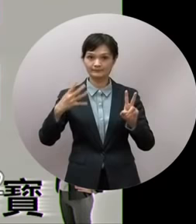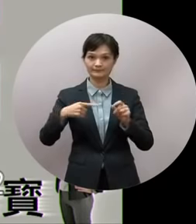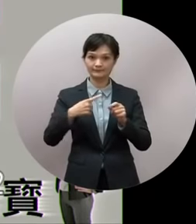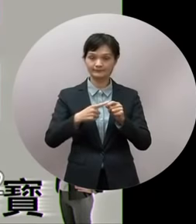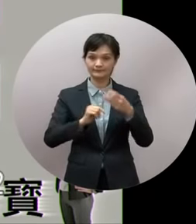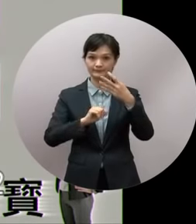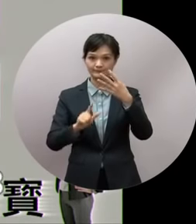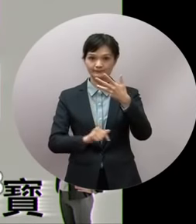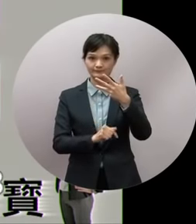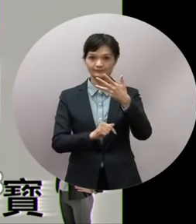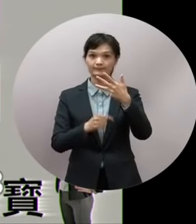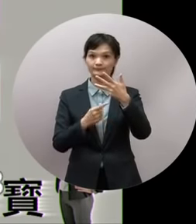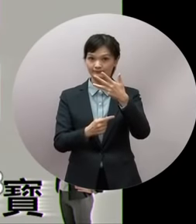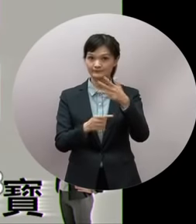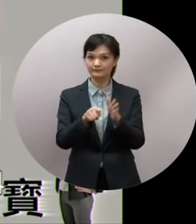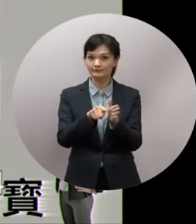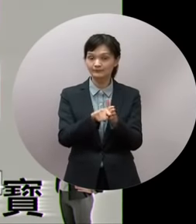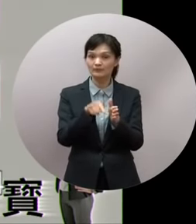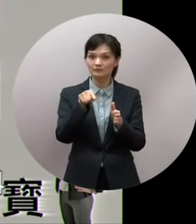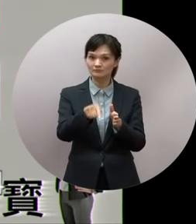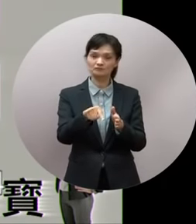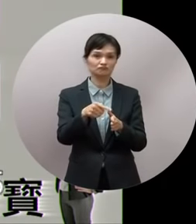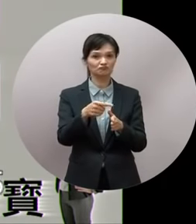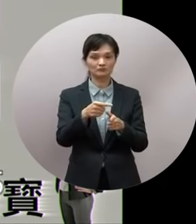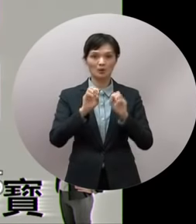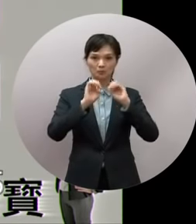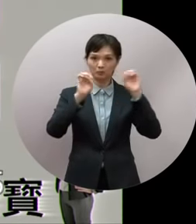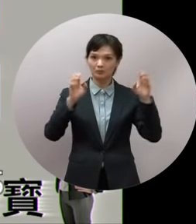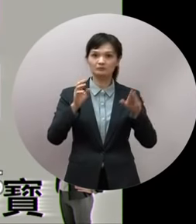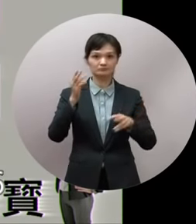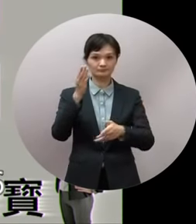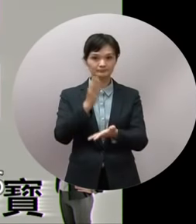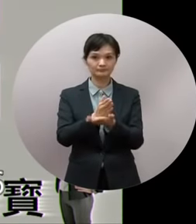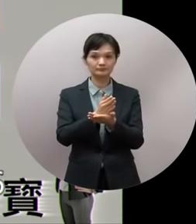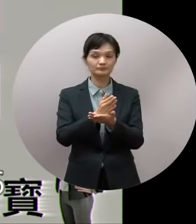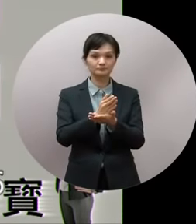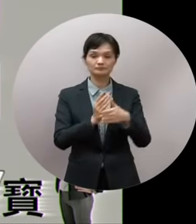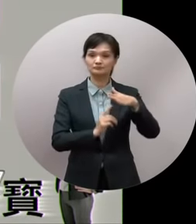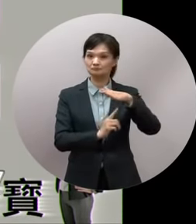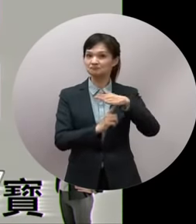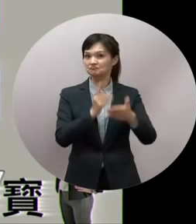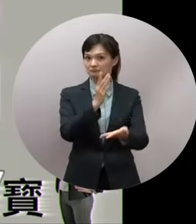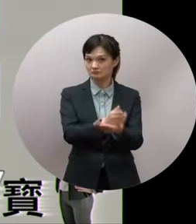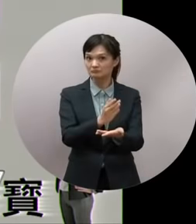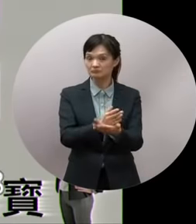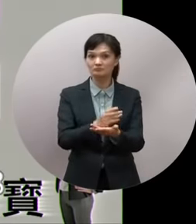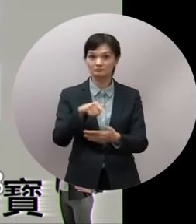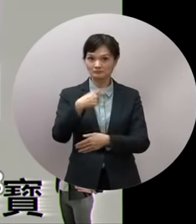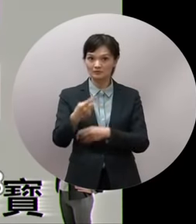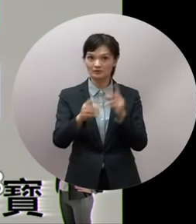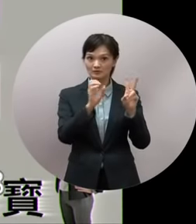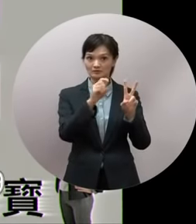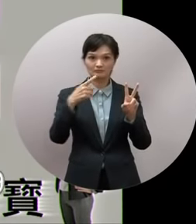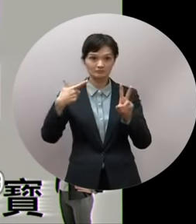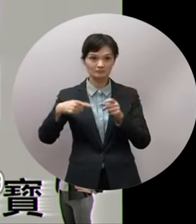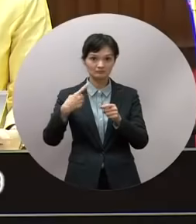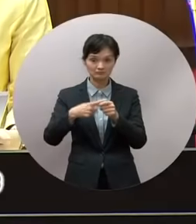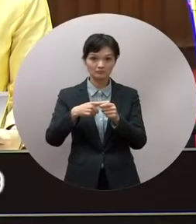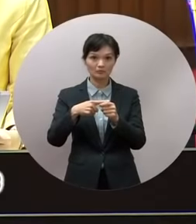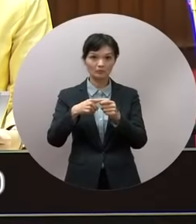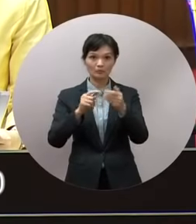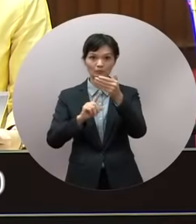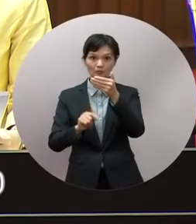的时候，这一副天线就停止播音。那另外一副是因为2016年9月的时候，梅基台风受